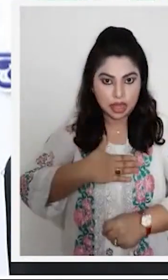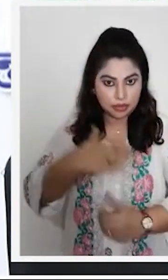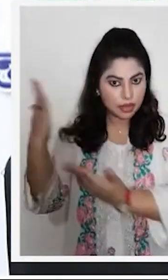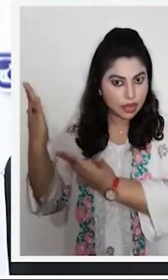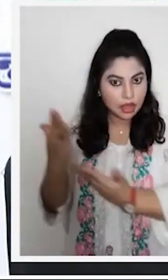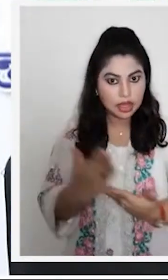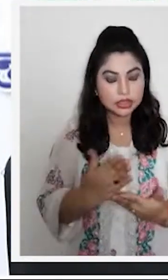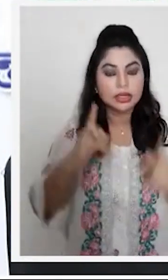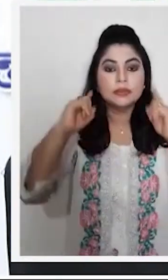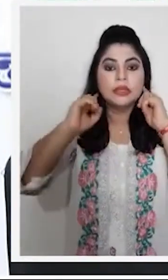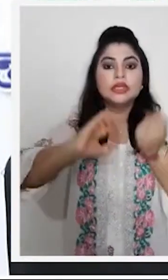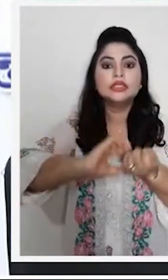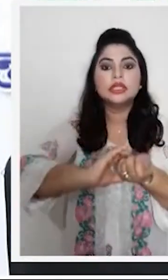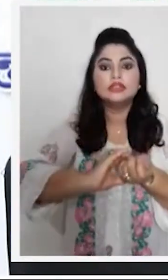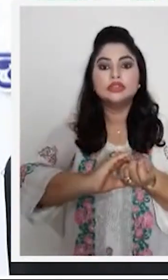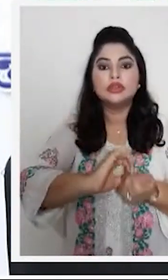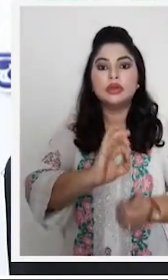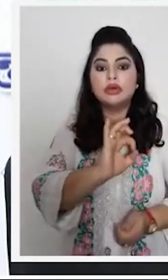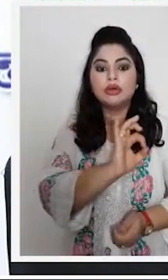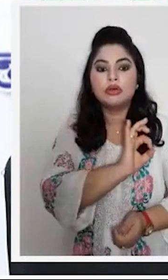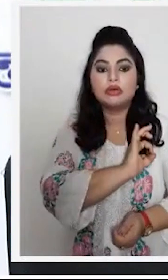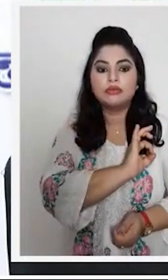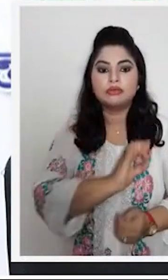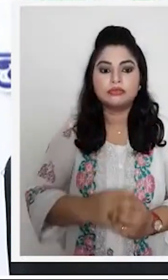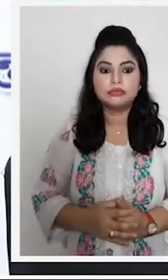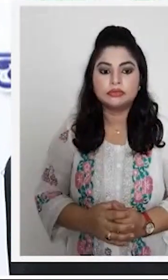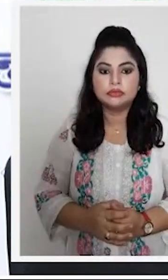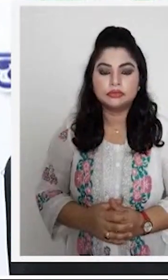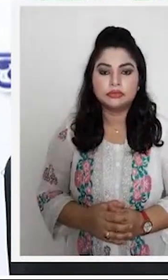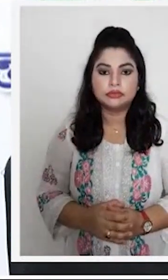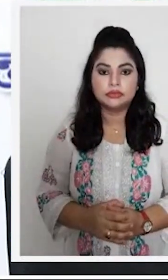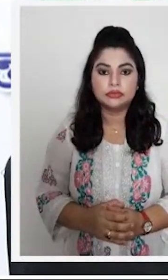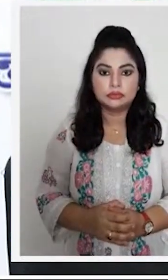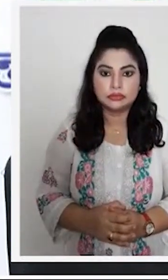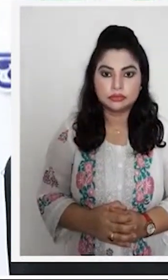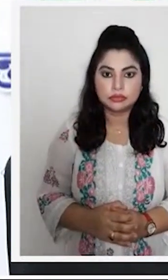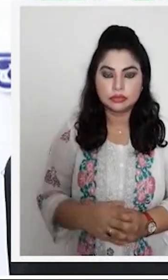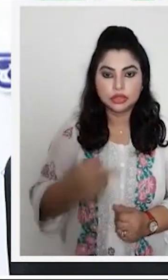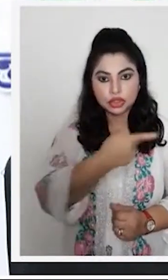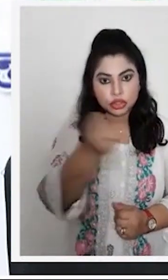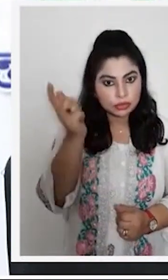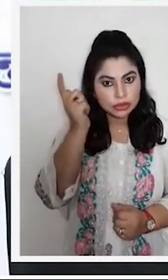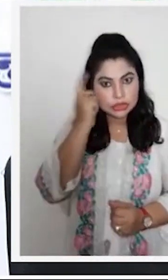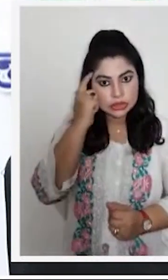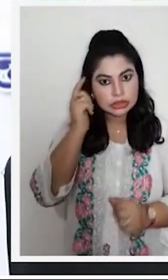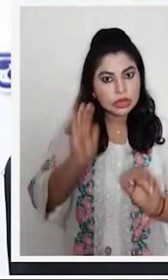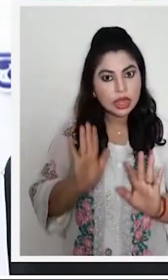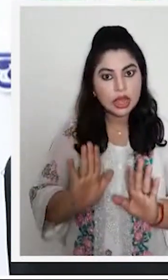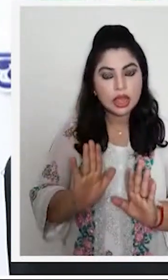অধিদপ্তর। বেশ কিছুদিন পর আপনাদের সামনে হাজির হলাম স্বাস্থ্য অধিদপ্তরের হেলথ বুলেটিনের